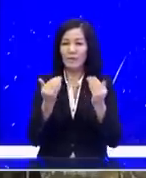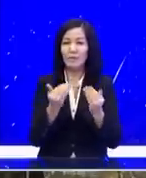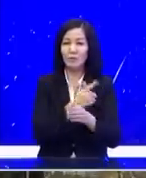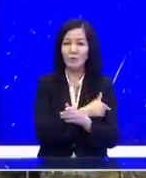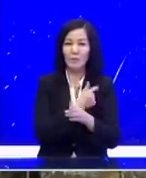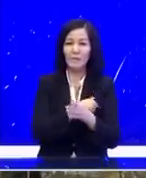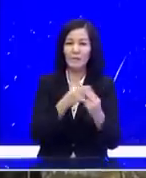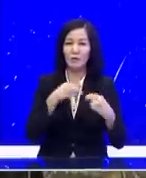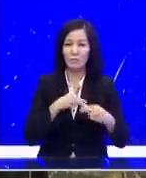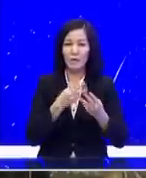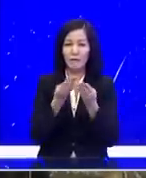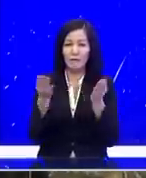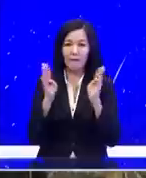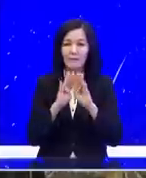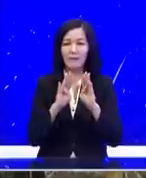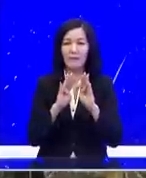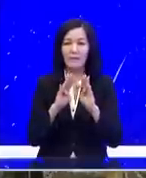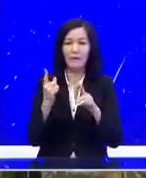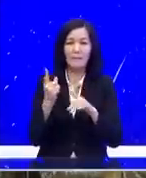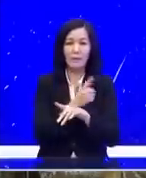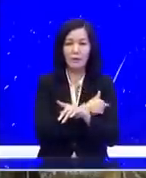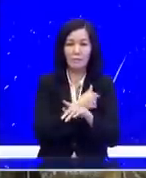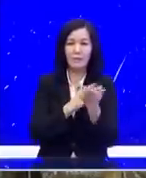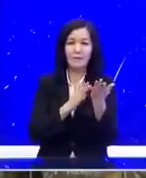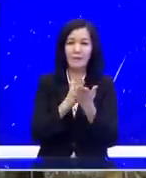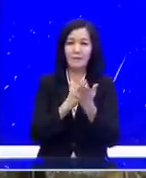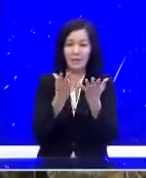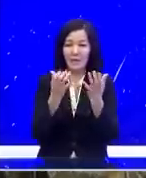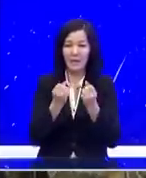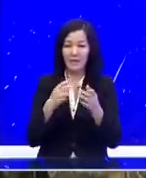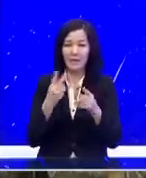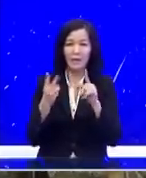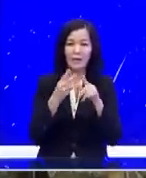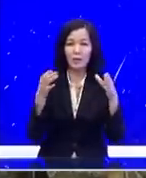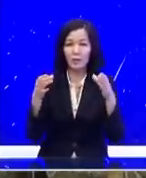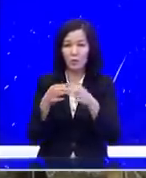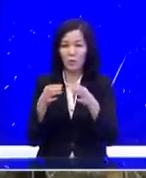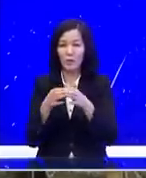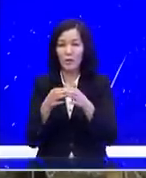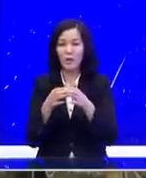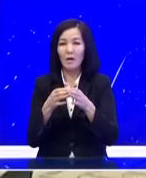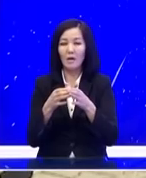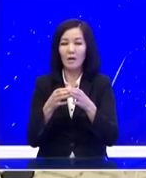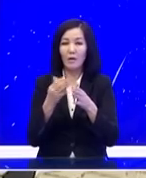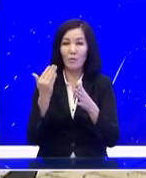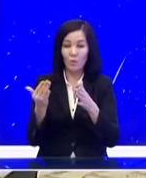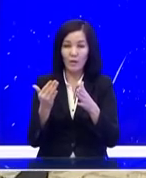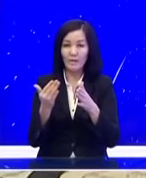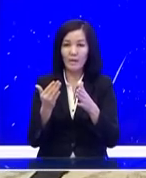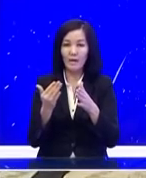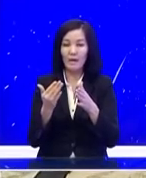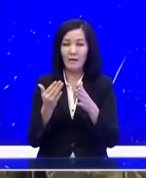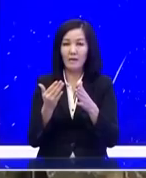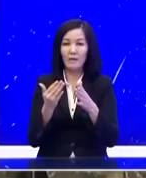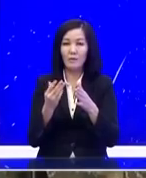жатқандар, карантинный стационарда олар алды бірінші алғашқы премияларын. Сосын екінші категориядағылар, оларда жаңағы алдыңғы шепте жүрген